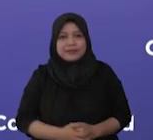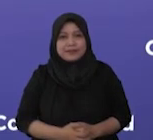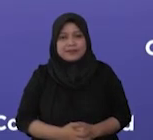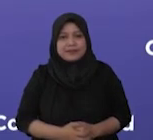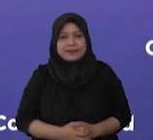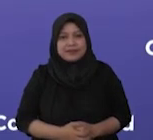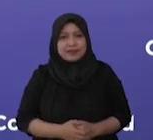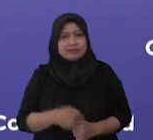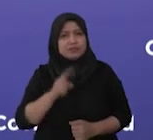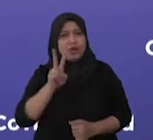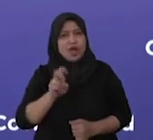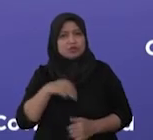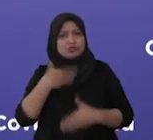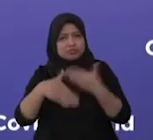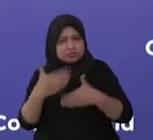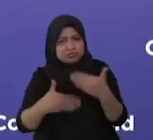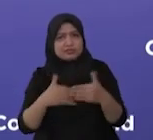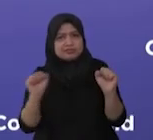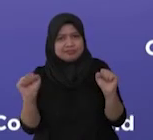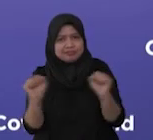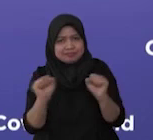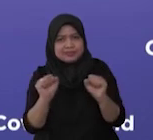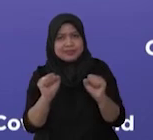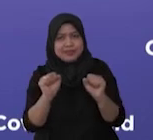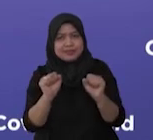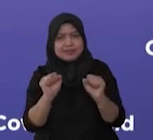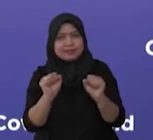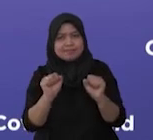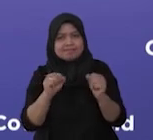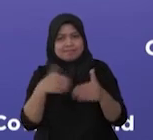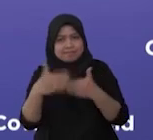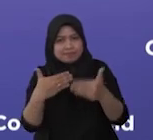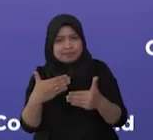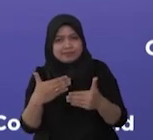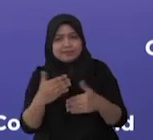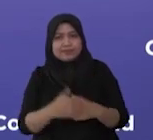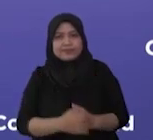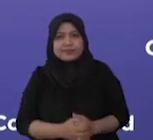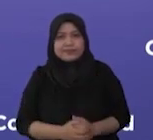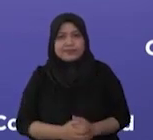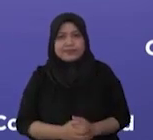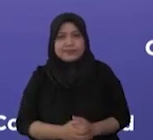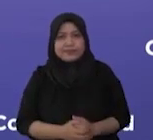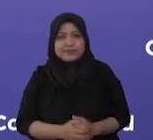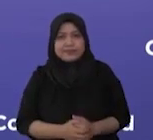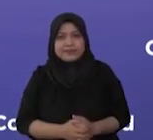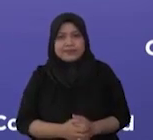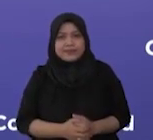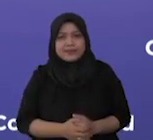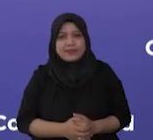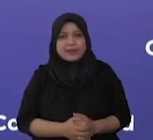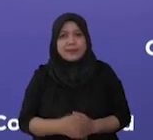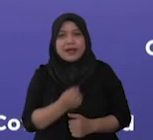dan harus kemudian segera diimplementasikan dihadapkan pada beberapa